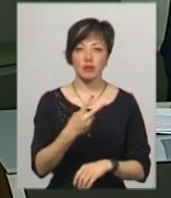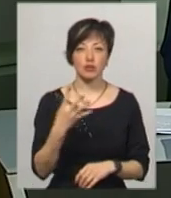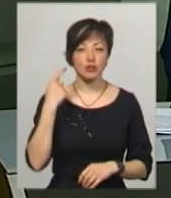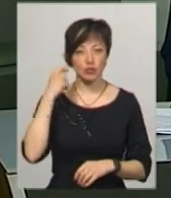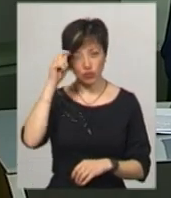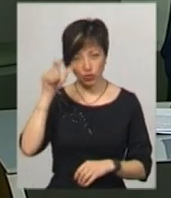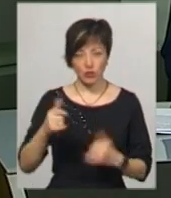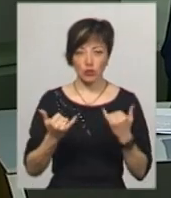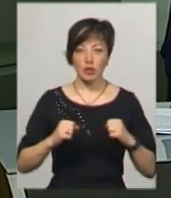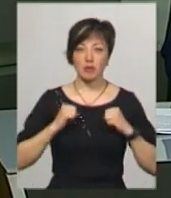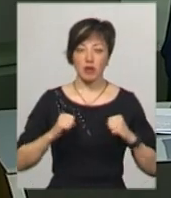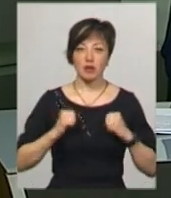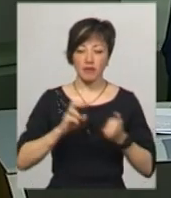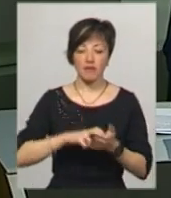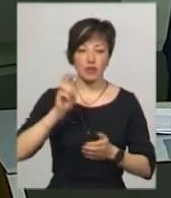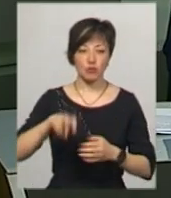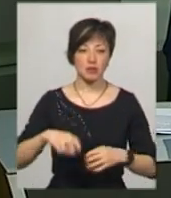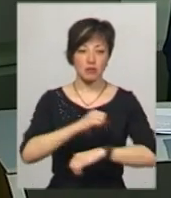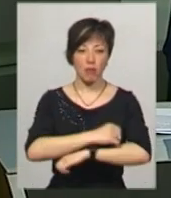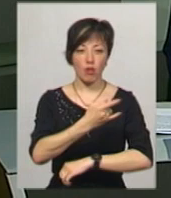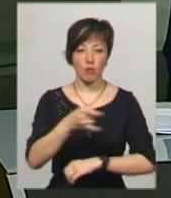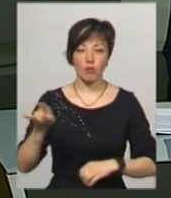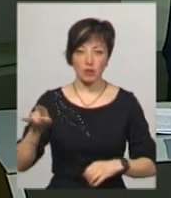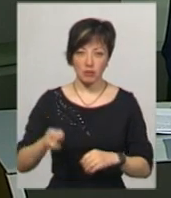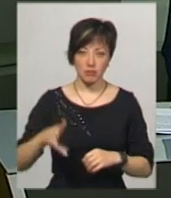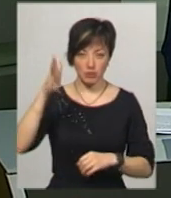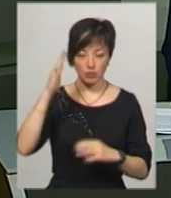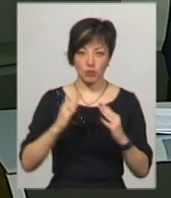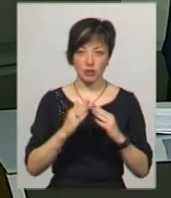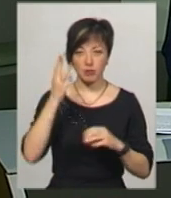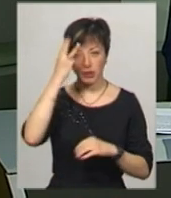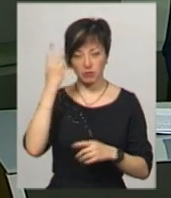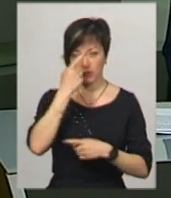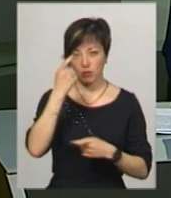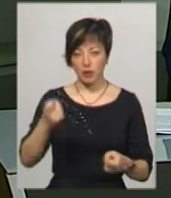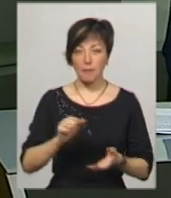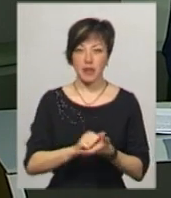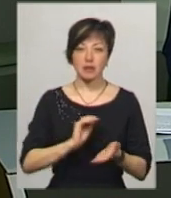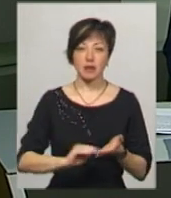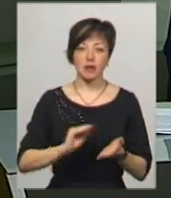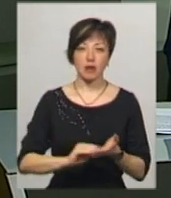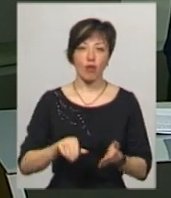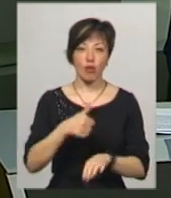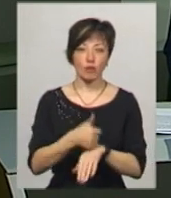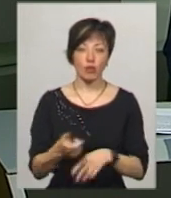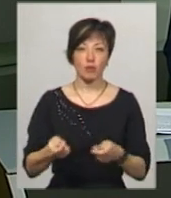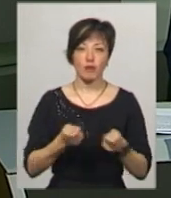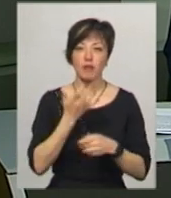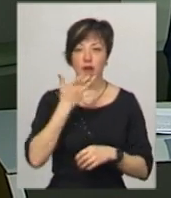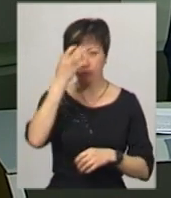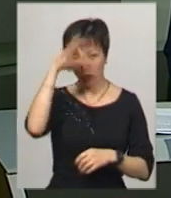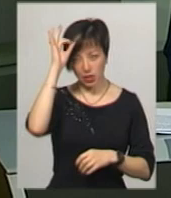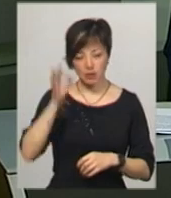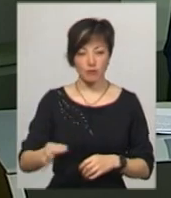24-річний чоловік сьогодні намагався виструбнути з балкону багатоповерхівки в Хмельницькому. Про це повідомляє прес-секретар Головного управління